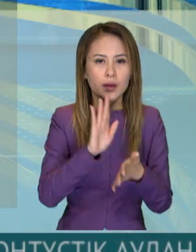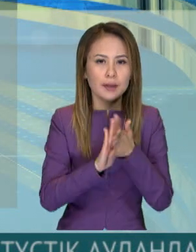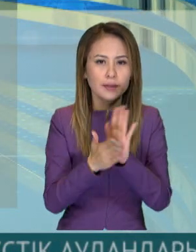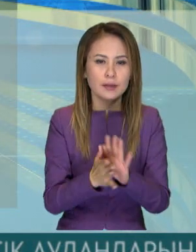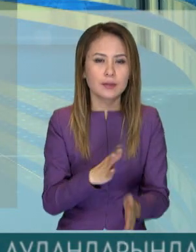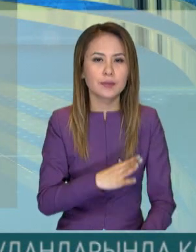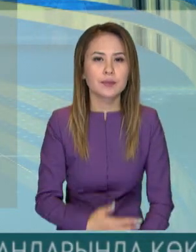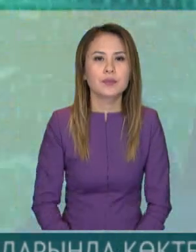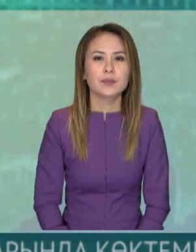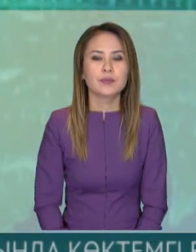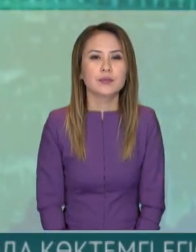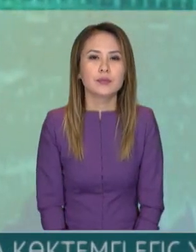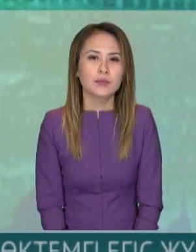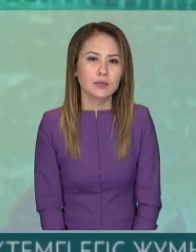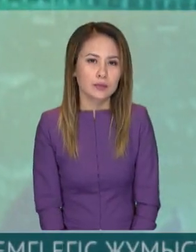келісті.